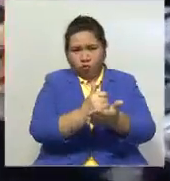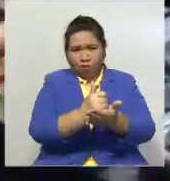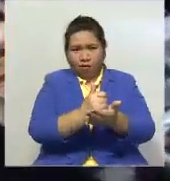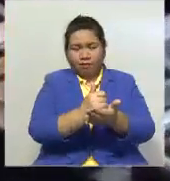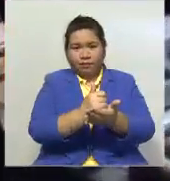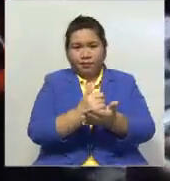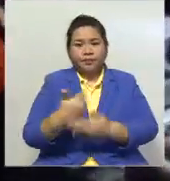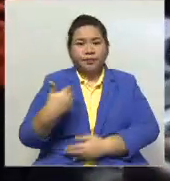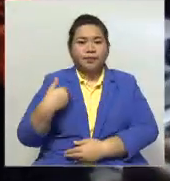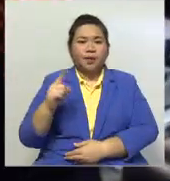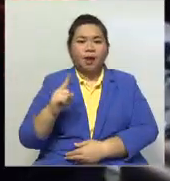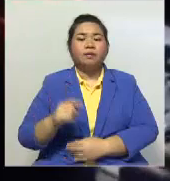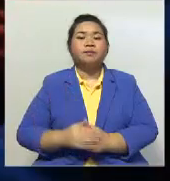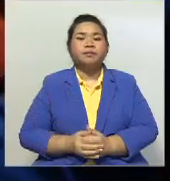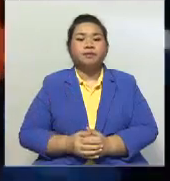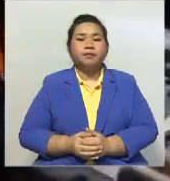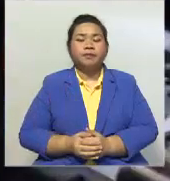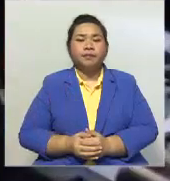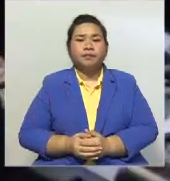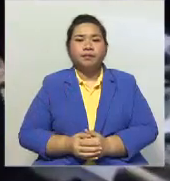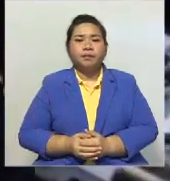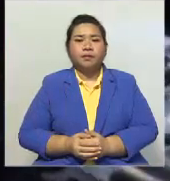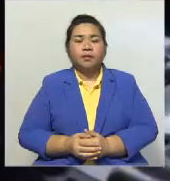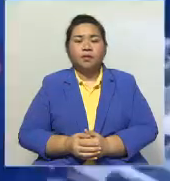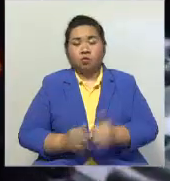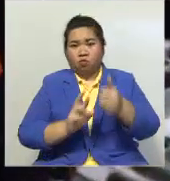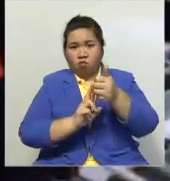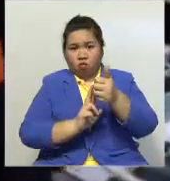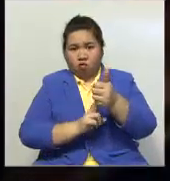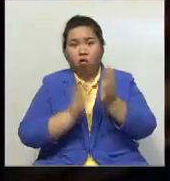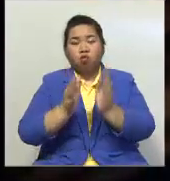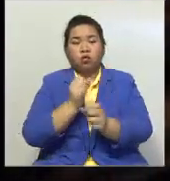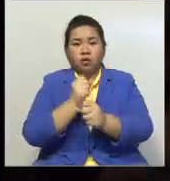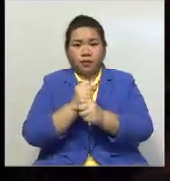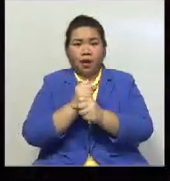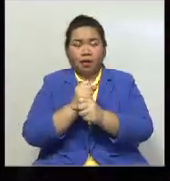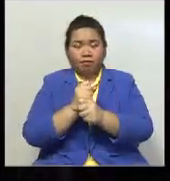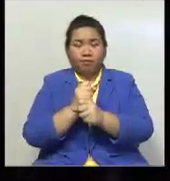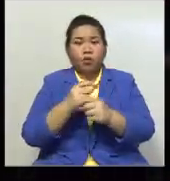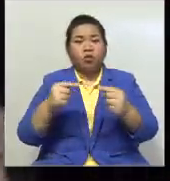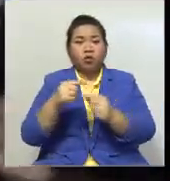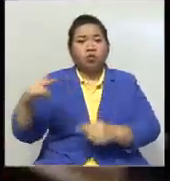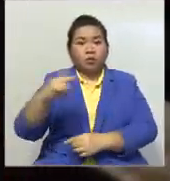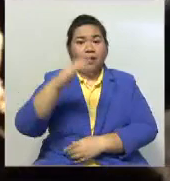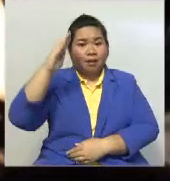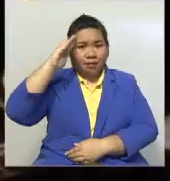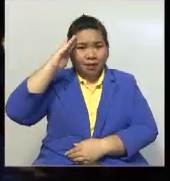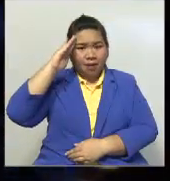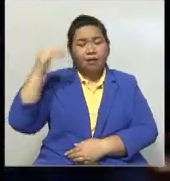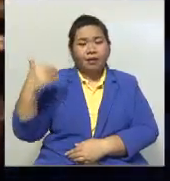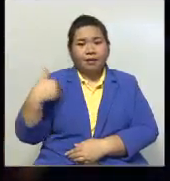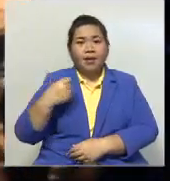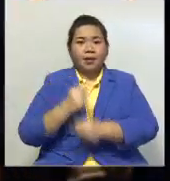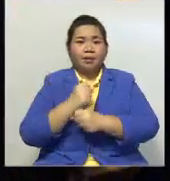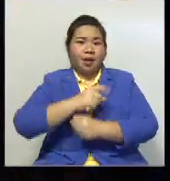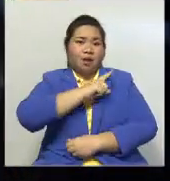คะซึ่งทางพลอากาศตรีพงศักดิ์เสมาชัยรองเจ้ากรมกิจการพลเรือนทหารอากาศในฐานะโฆษก